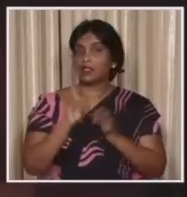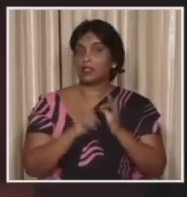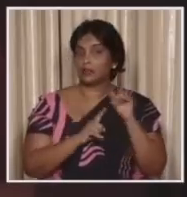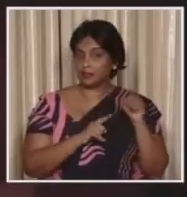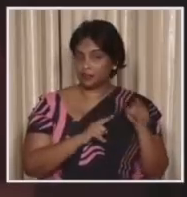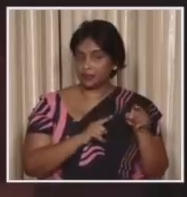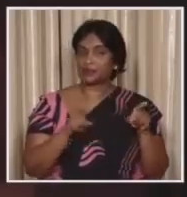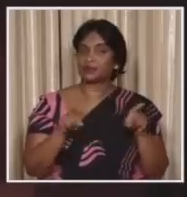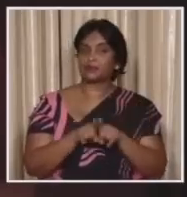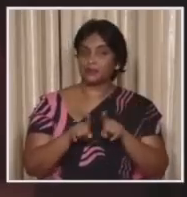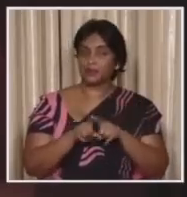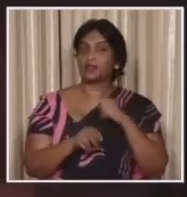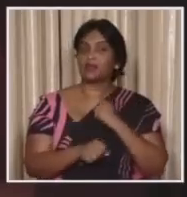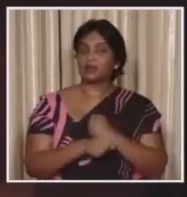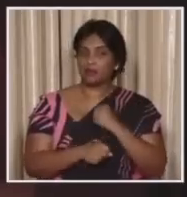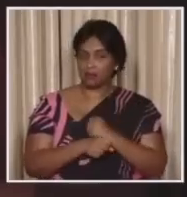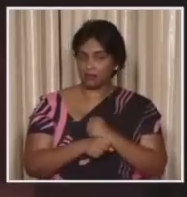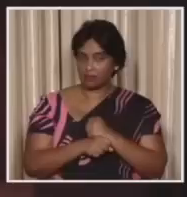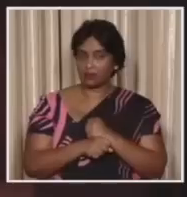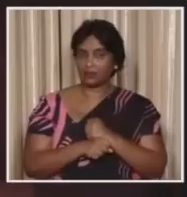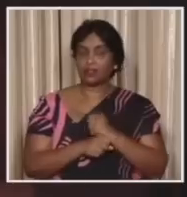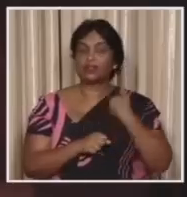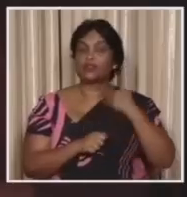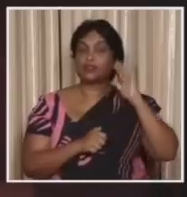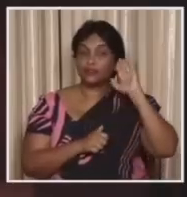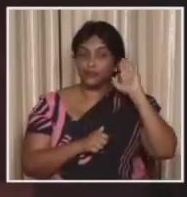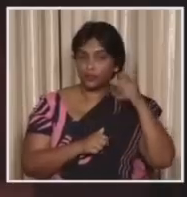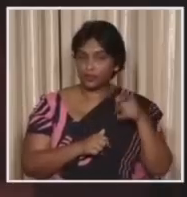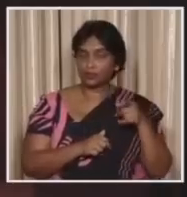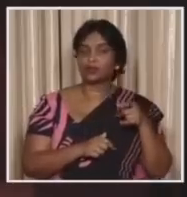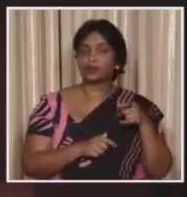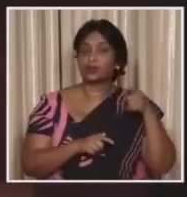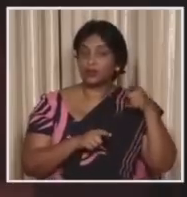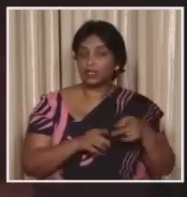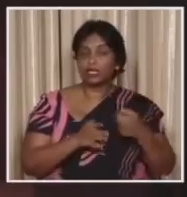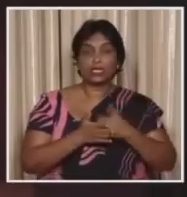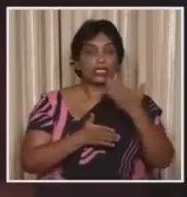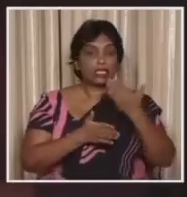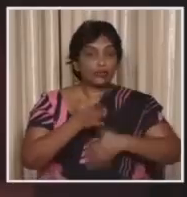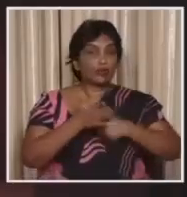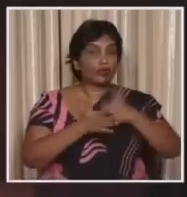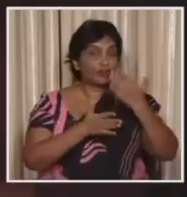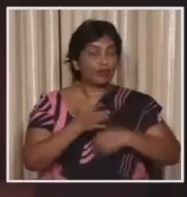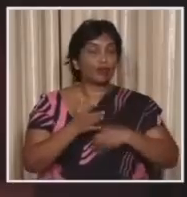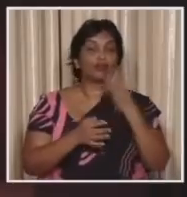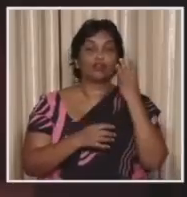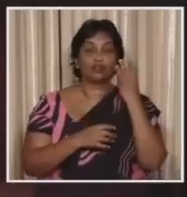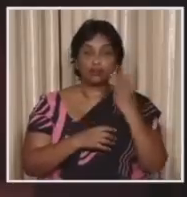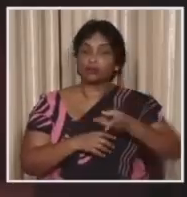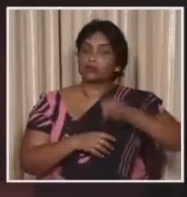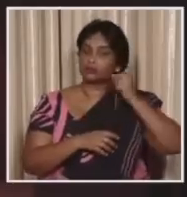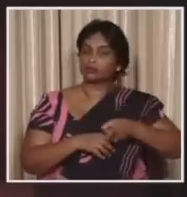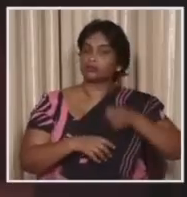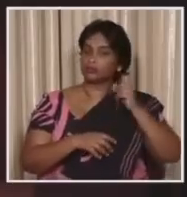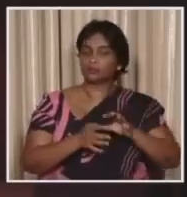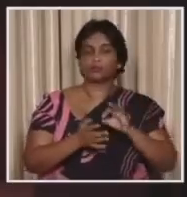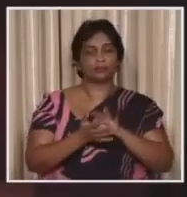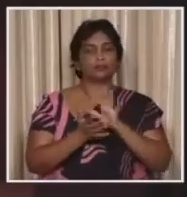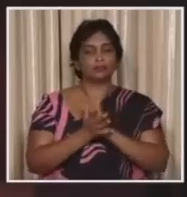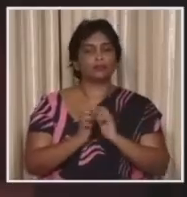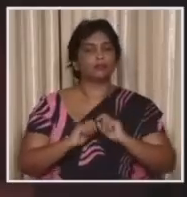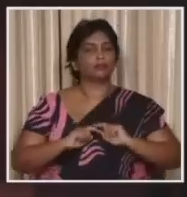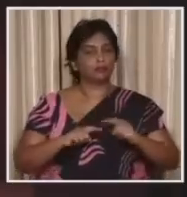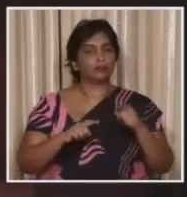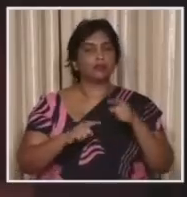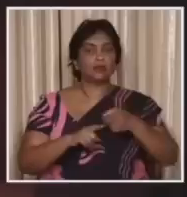ඇමතිතුමාටත් ඒ වගේම මේ රජයටත් විශේෂයෙන්ම මේ වාර්තා තුනේ නිර්දේශ ටික ක්‍රියාත්මක කරන්න. හොඳයි